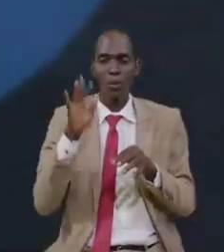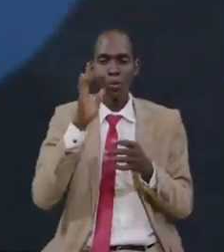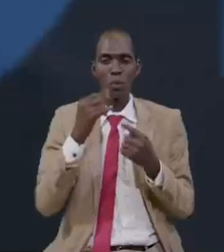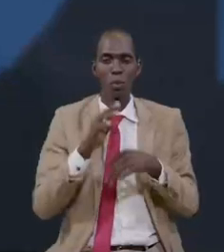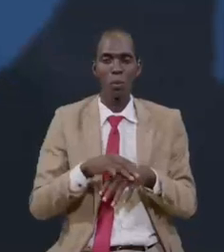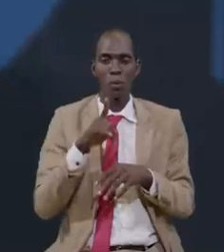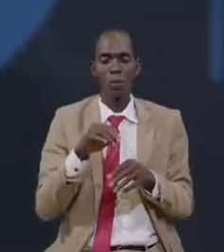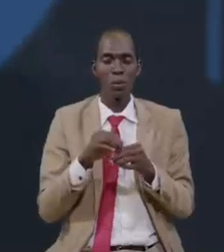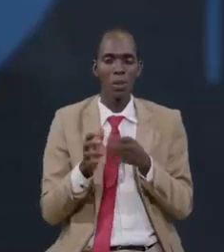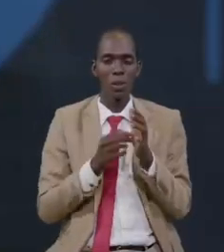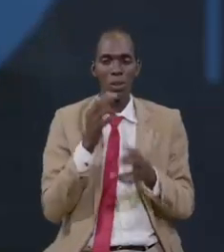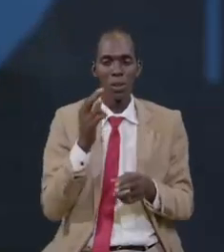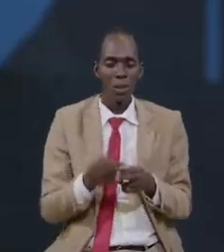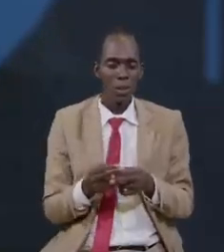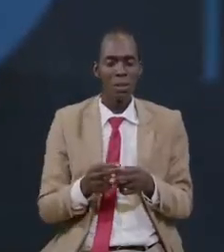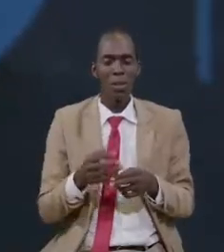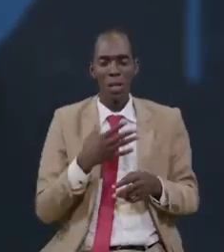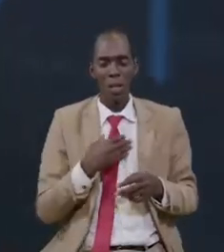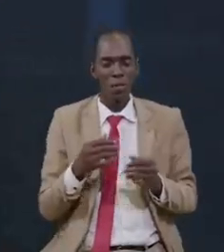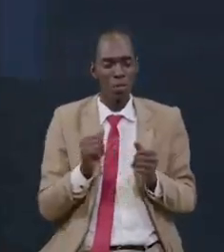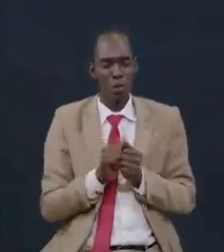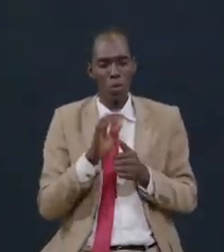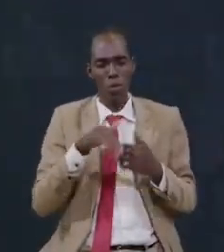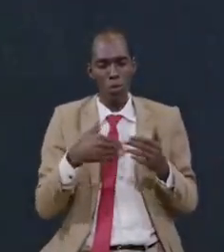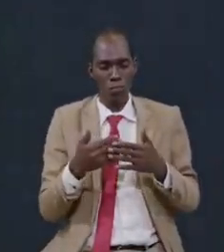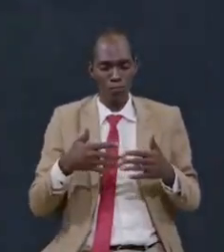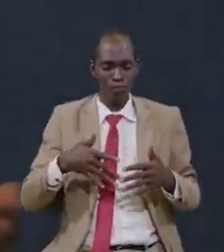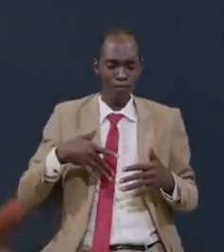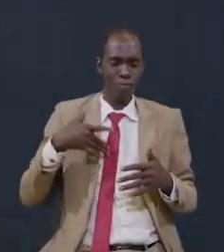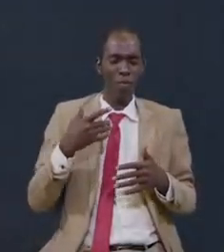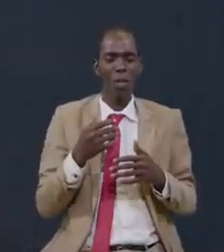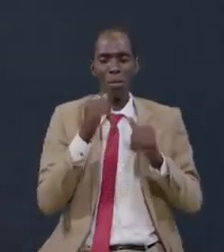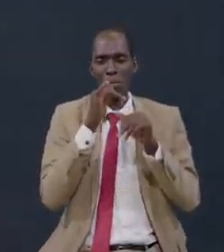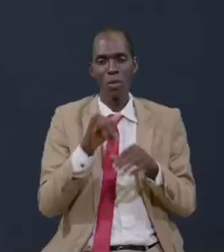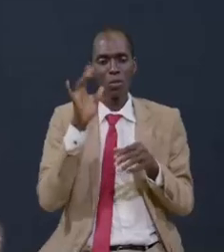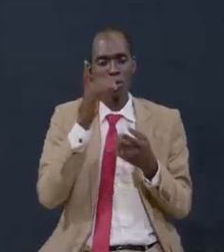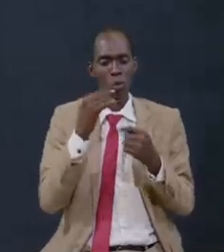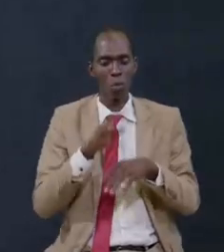Émotionnellement, les bénédictions viendront sur toi. Voyez des gens.